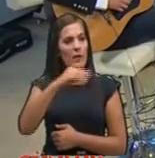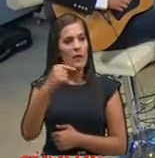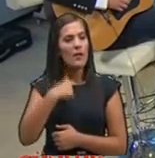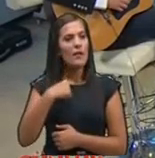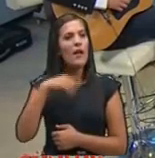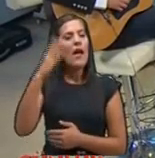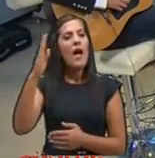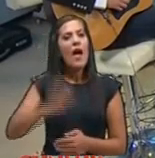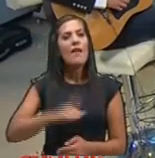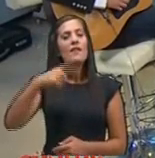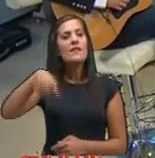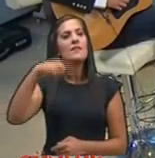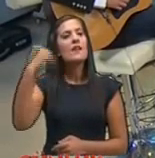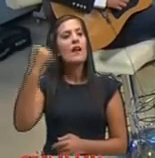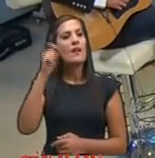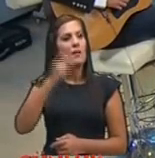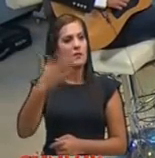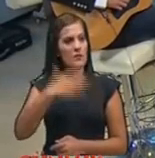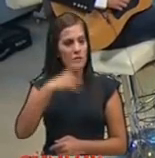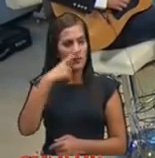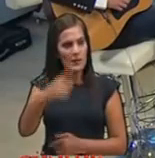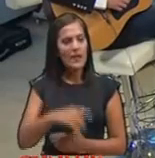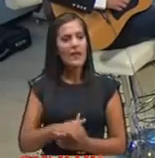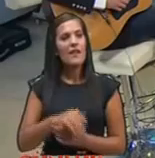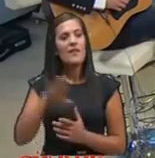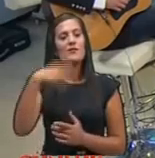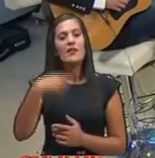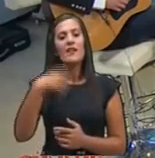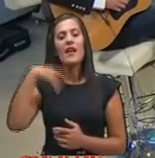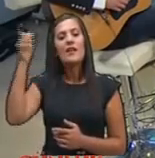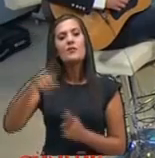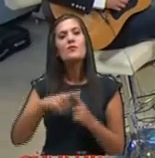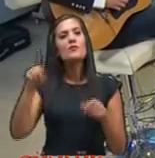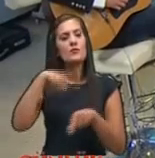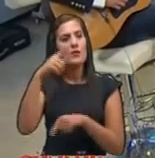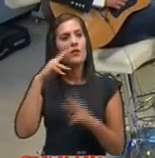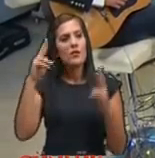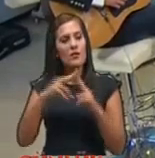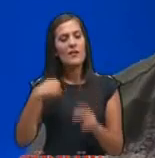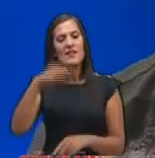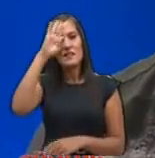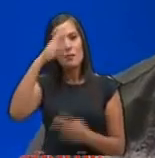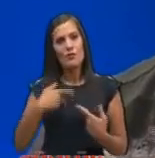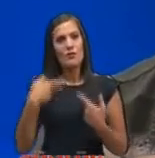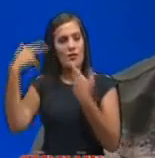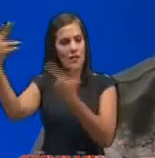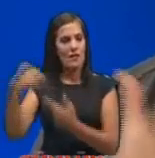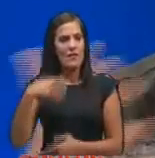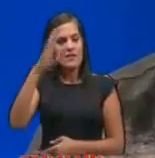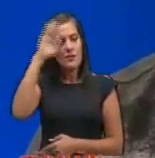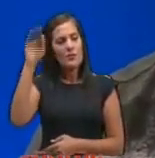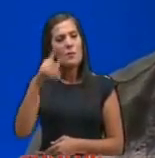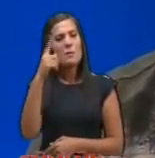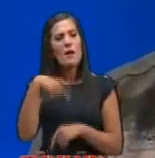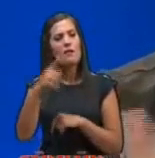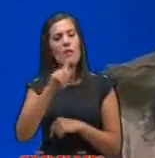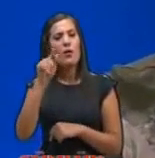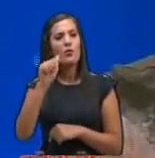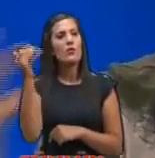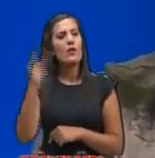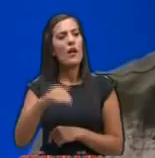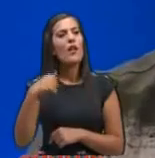söyledim. Bordrolu müzisyen. Harikaydı tabii. Yani sigortam yatıyordu. Ondan sonra çok iyi para kazanıyordum. Gündüzleri havuza giriyordum. Ne gerek var, ne güzel gidiyormuş işte. Süperdi. Ama